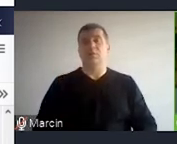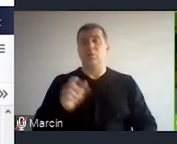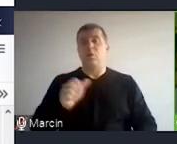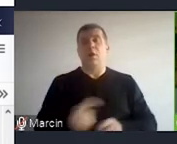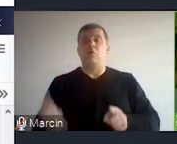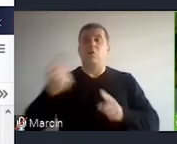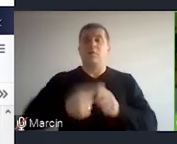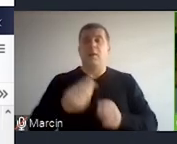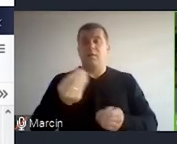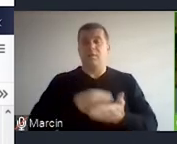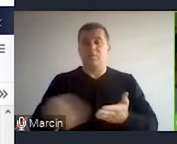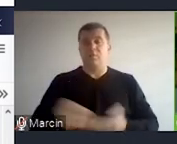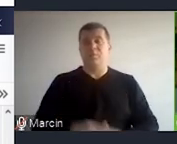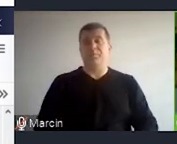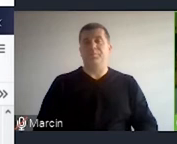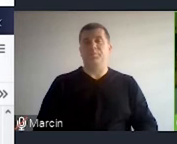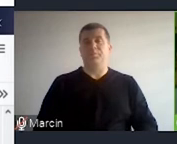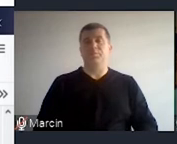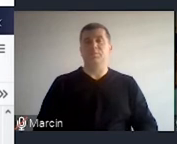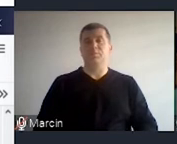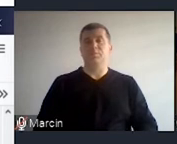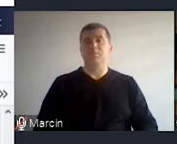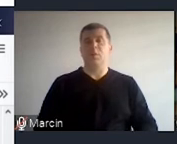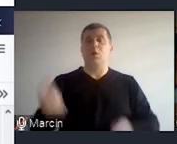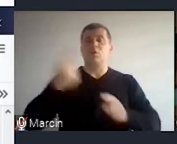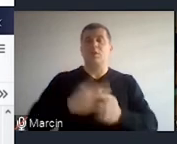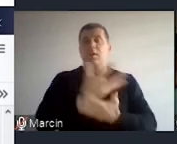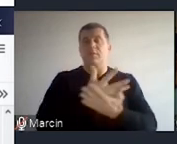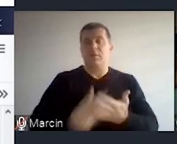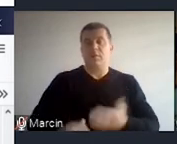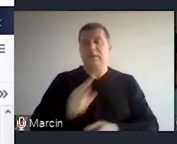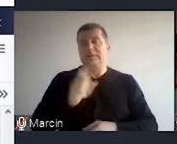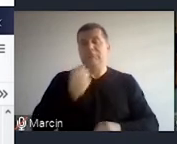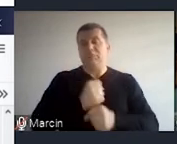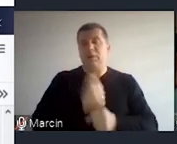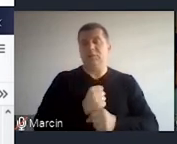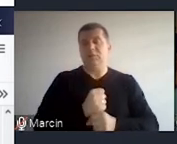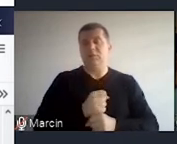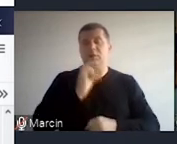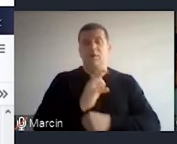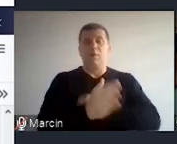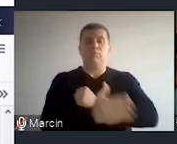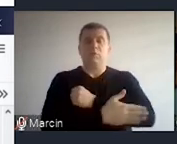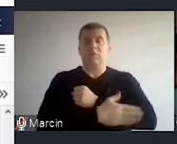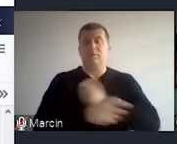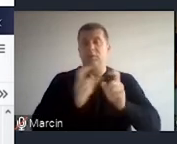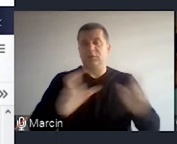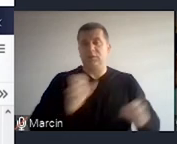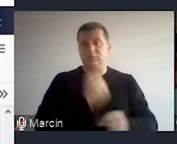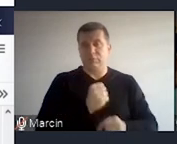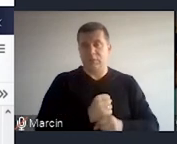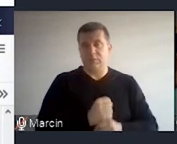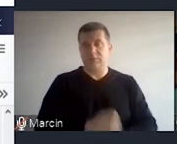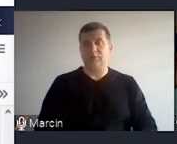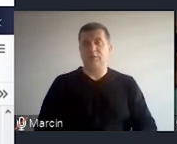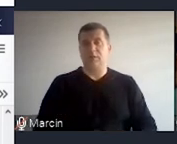dodatku. Dodatek, czyli dodatkowe wynagrodzenie za pracę w podstawowym czasie pracy,